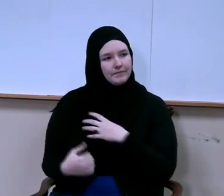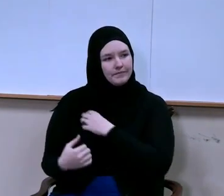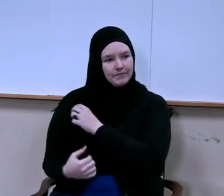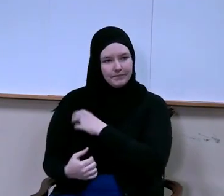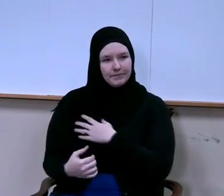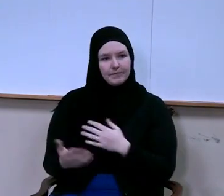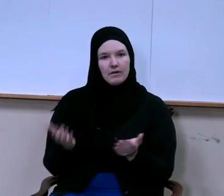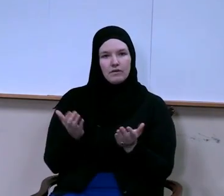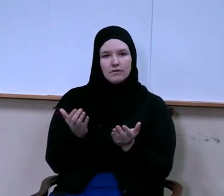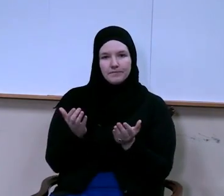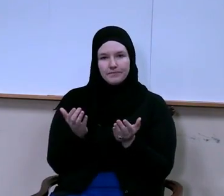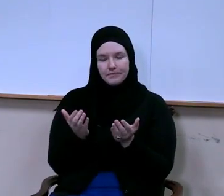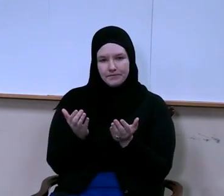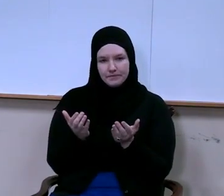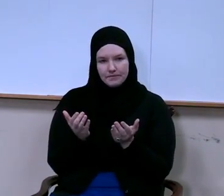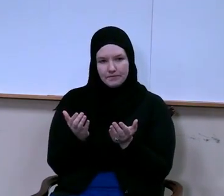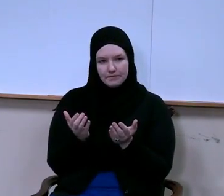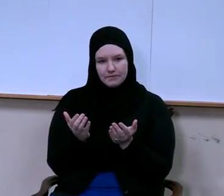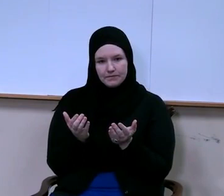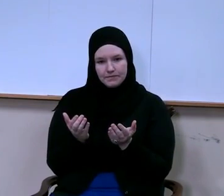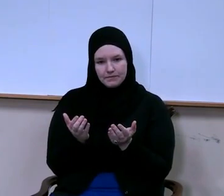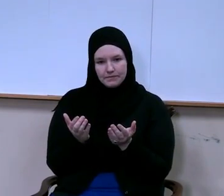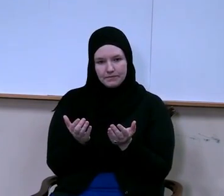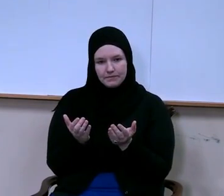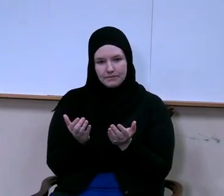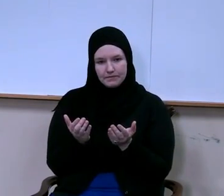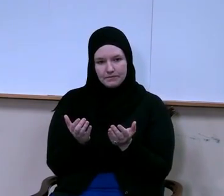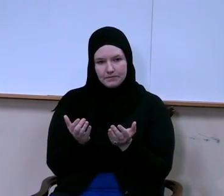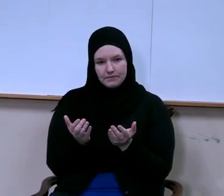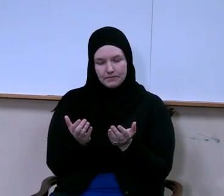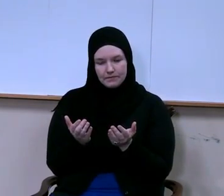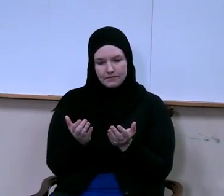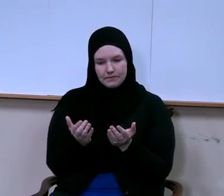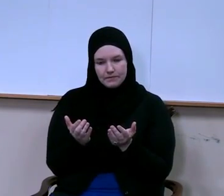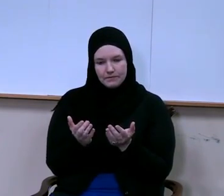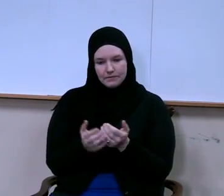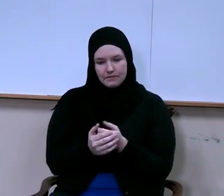الشاكرين، واجعلنا من الصابرين، واجعلنا من الذاكرين.